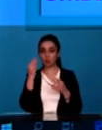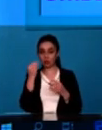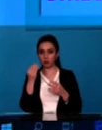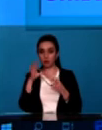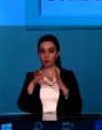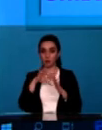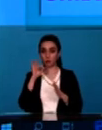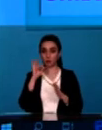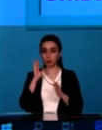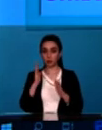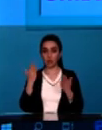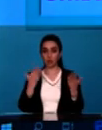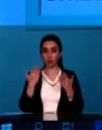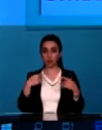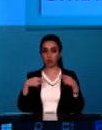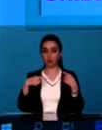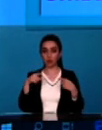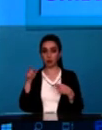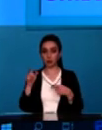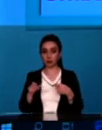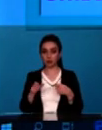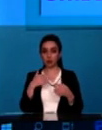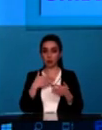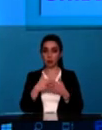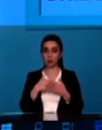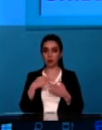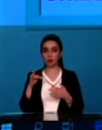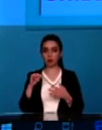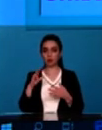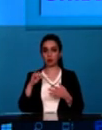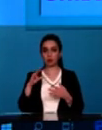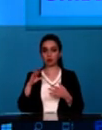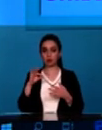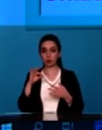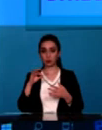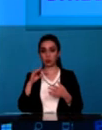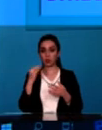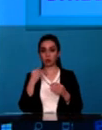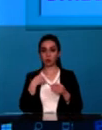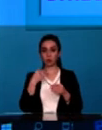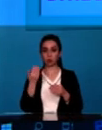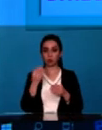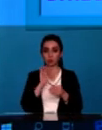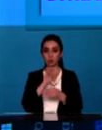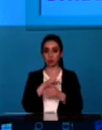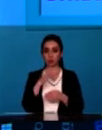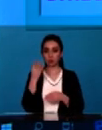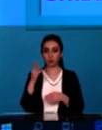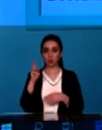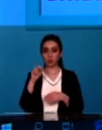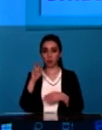будем выбирать какого-то футболиста, например, Рональдо, здесь мы ему добавляем 4